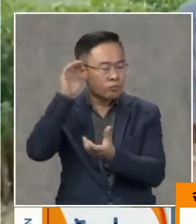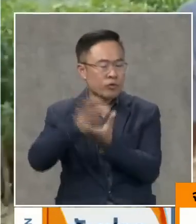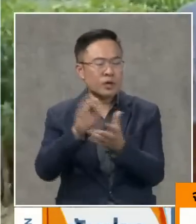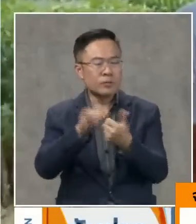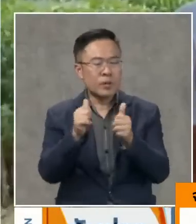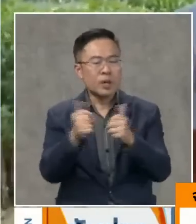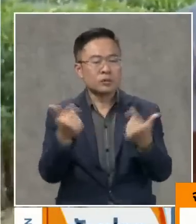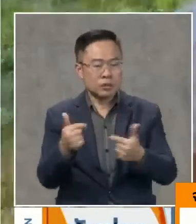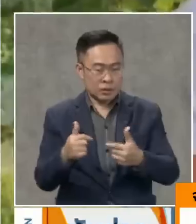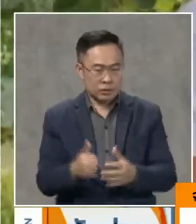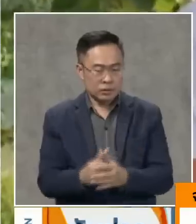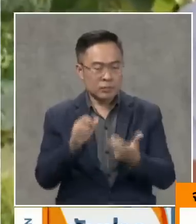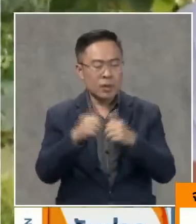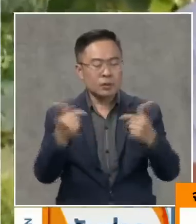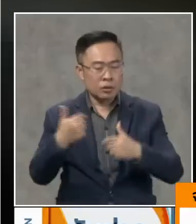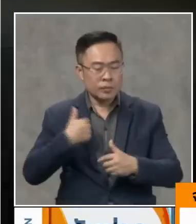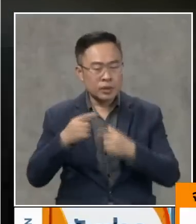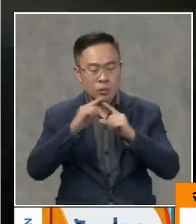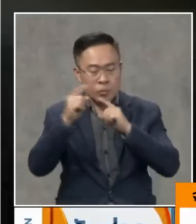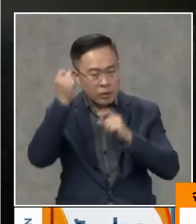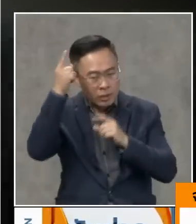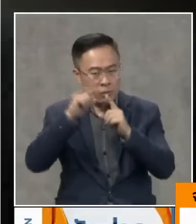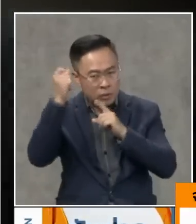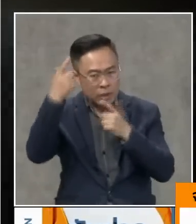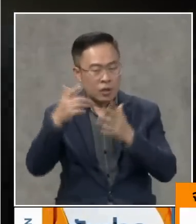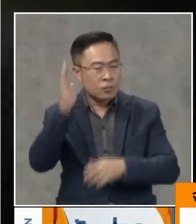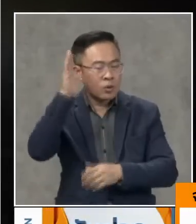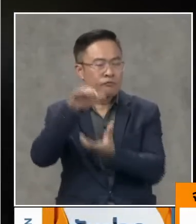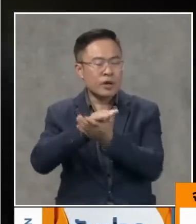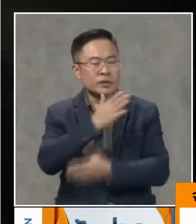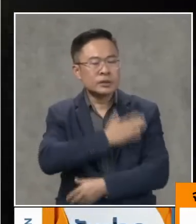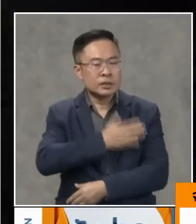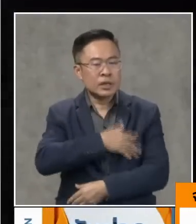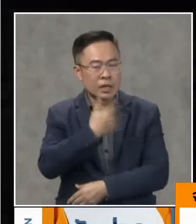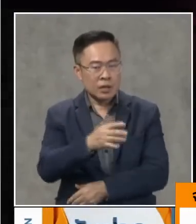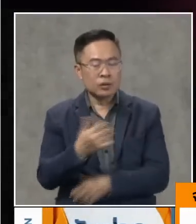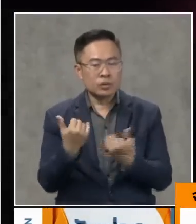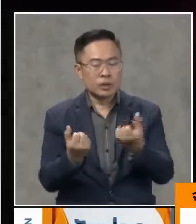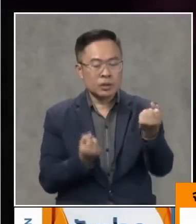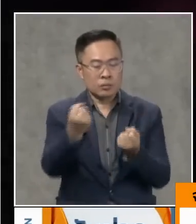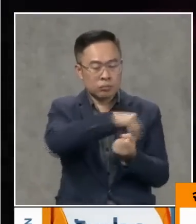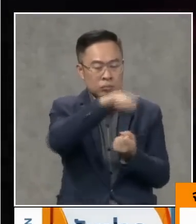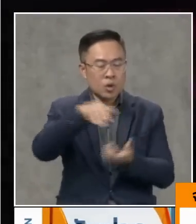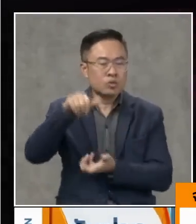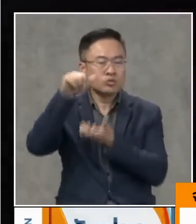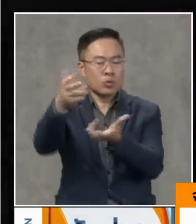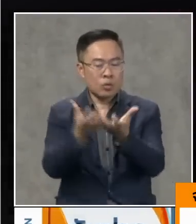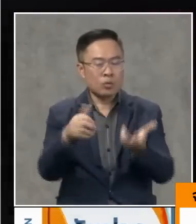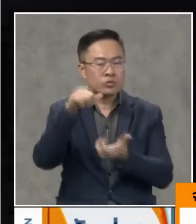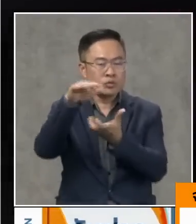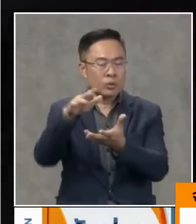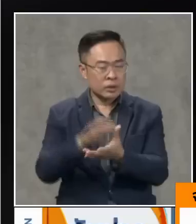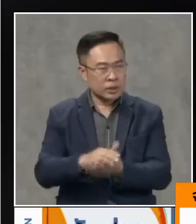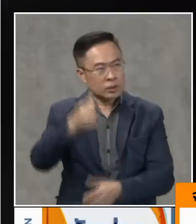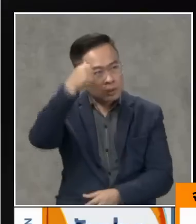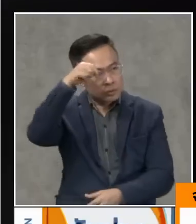าะกันบ้างแต่ตอนนี้พูดคุยกันเข้าใจแล้วสามีก็ใจเย็นลงตอนนี้กำลังจะไปส่งของด้วยกันและหลังจากนี้อีกสัก 2-3 วัน